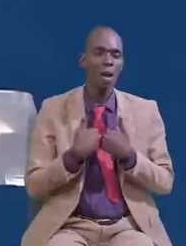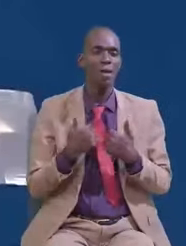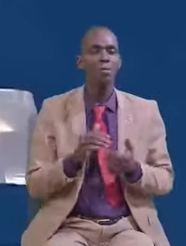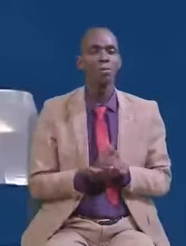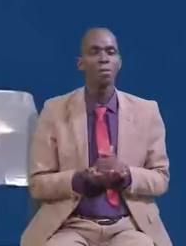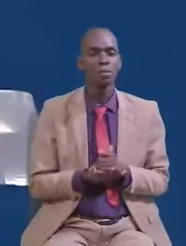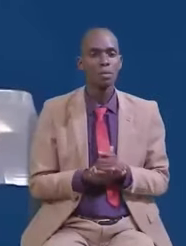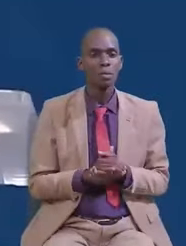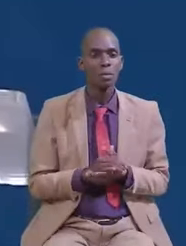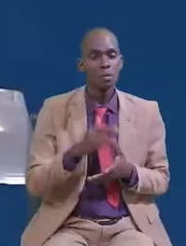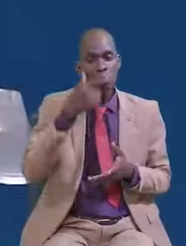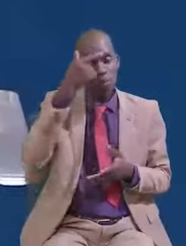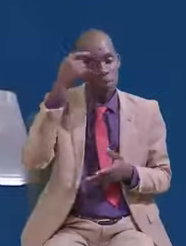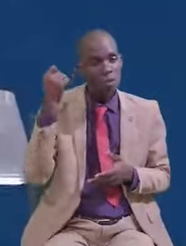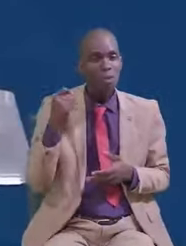Parce qu'il a fait ça,